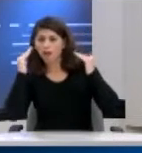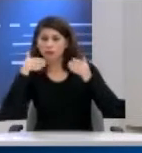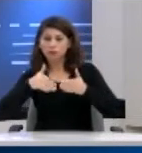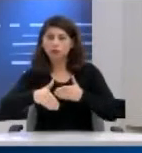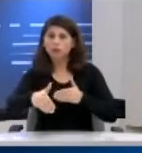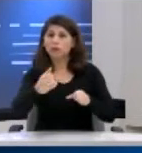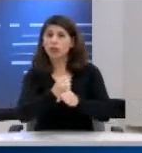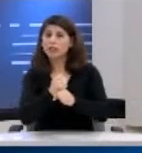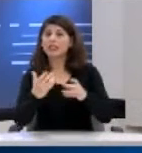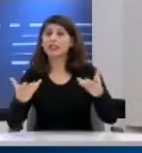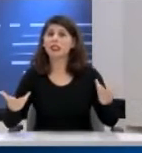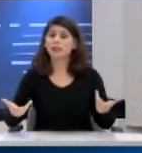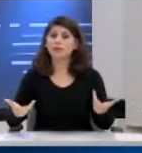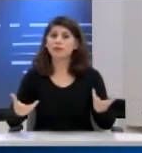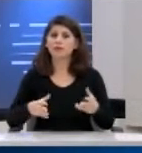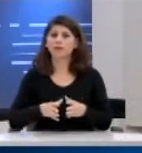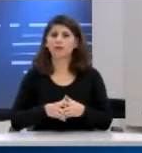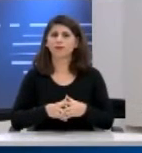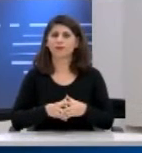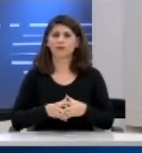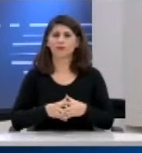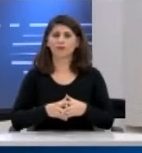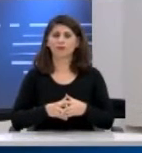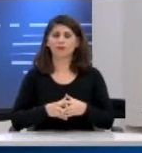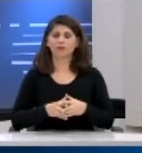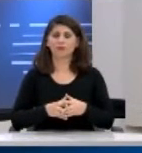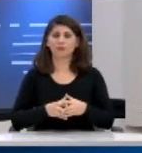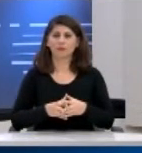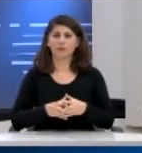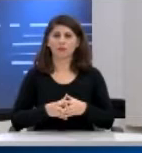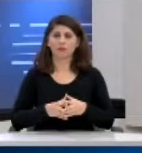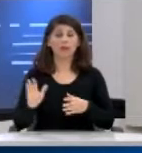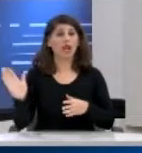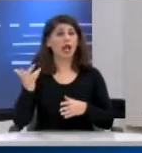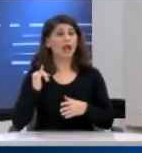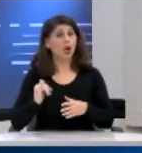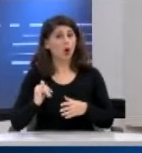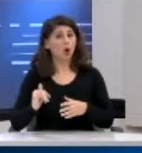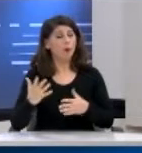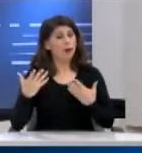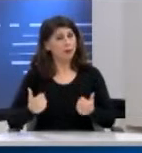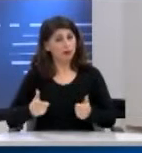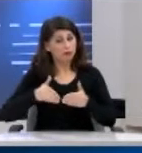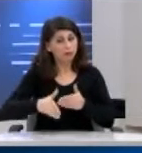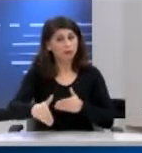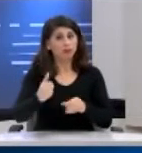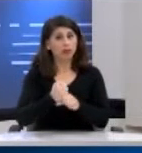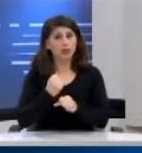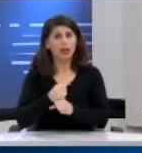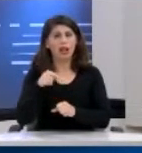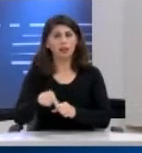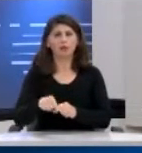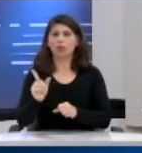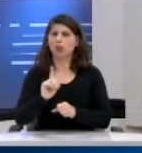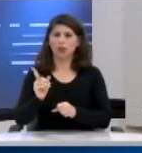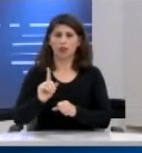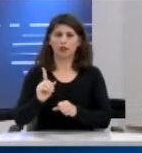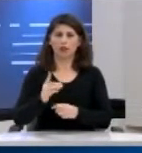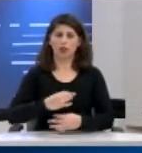του, όταν ακόμα και αν υπάρχει προοπτική εργασίας αυτή δεν είναι με αξιοπρεπείς